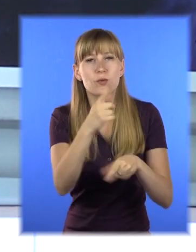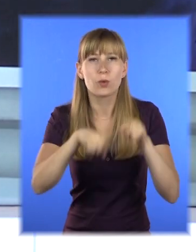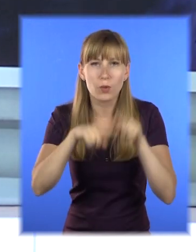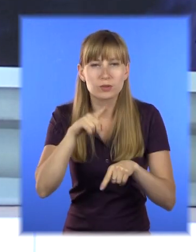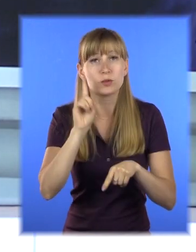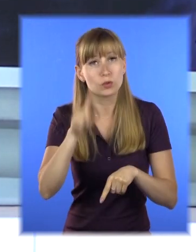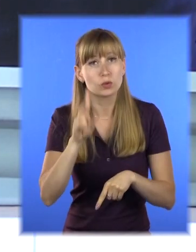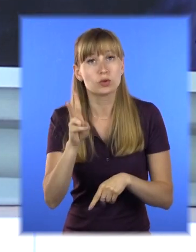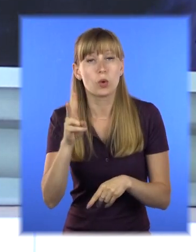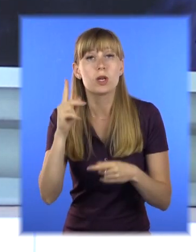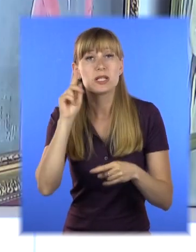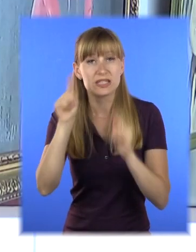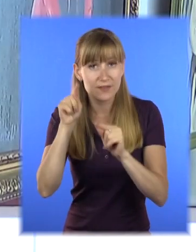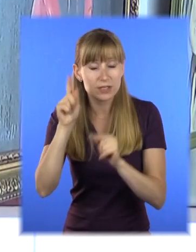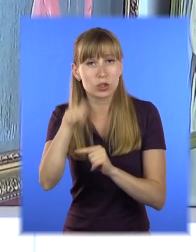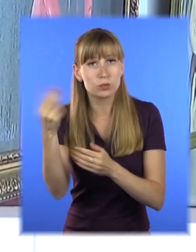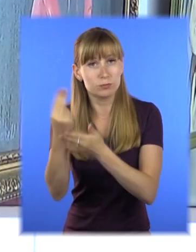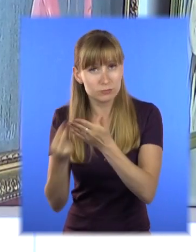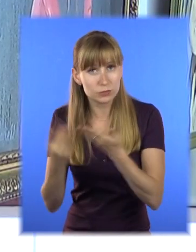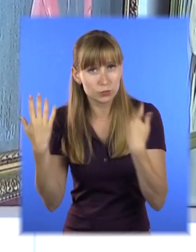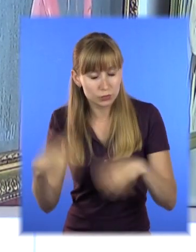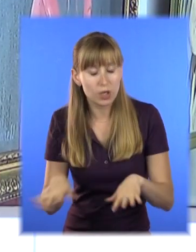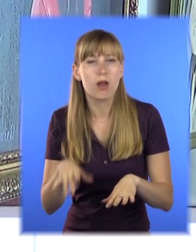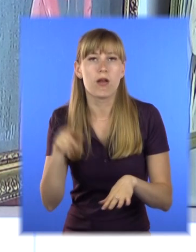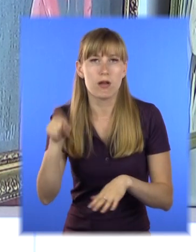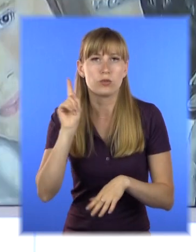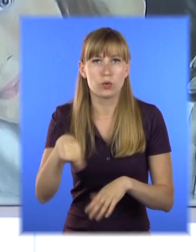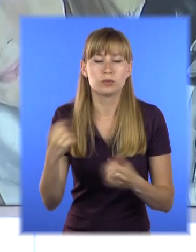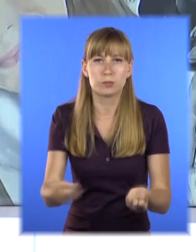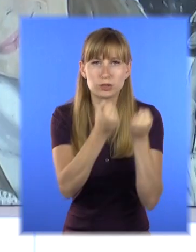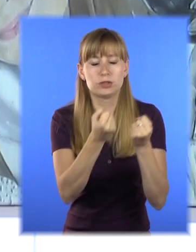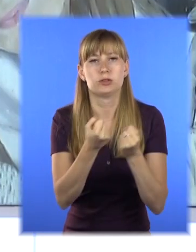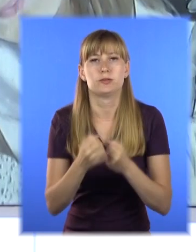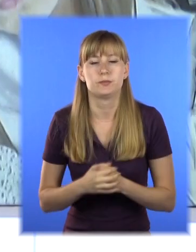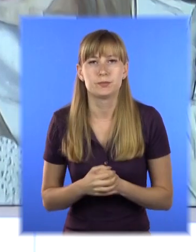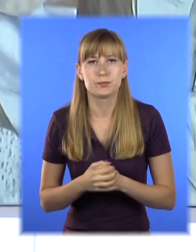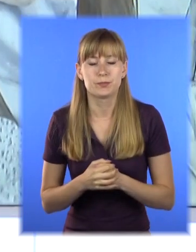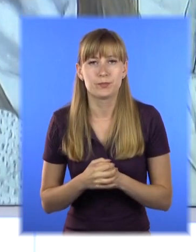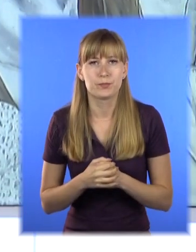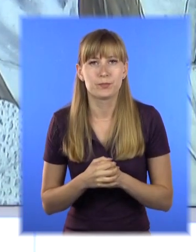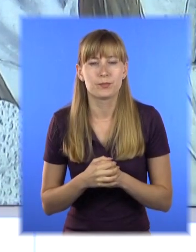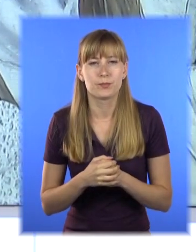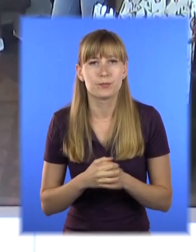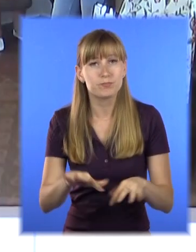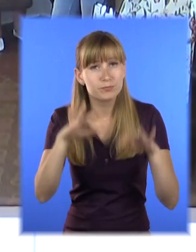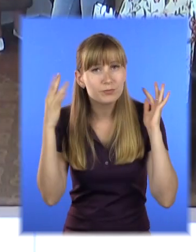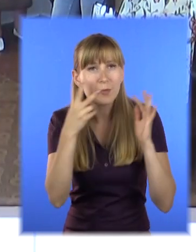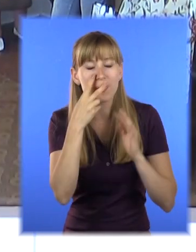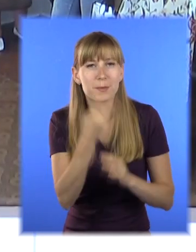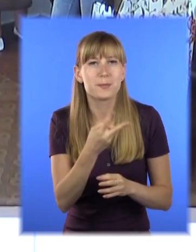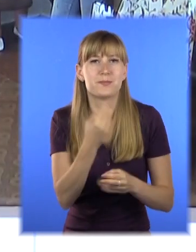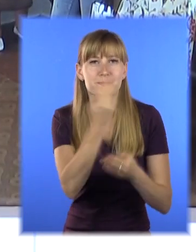його рідні, а й ті, хто має неабиякий успіх у творчій діяльності. Серед них і всесвітньо відомий гравіювальник Василь